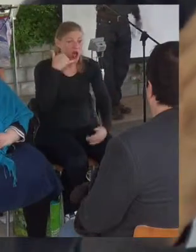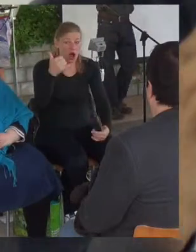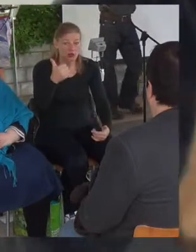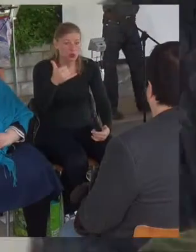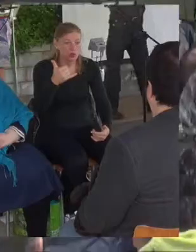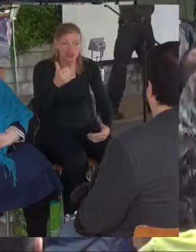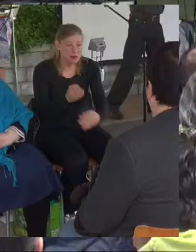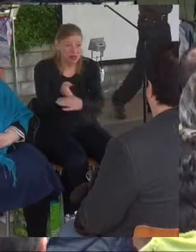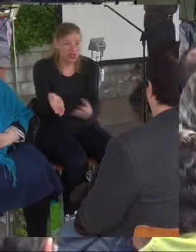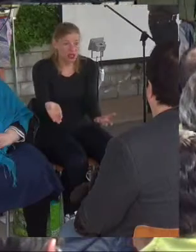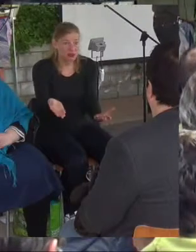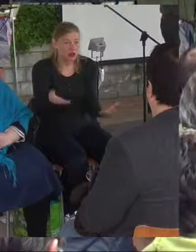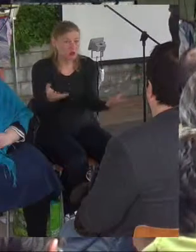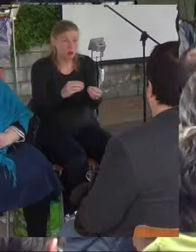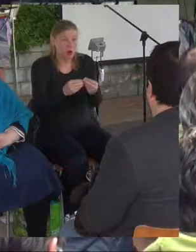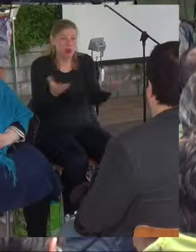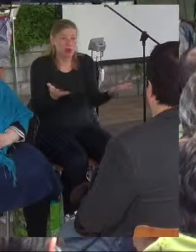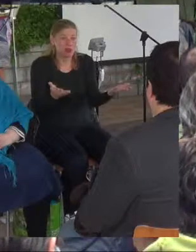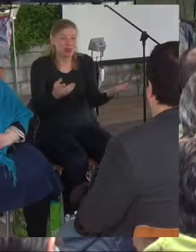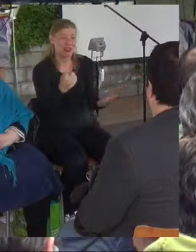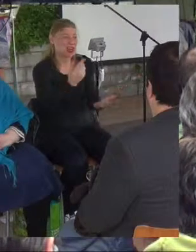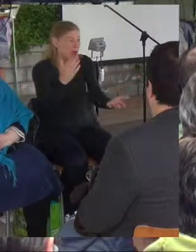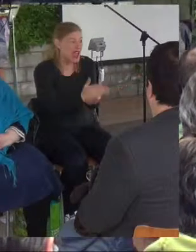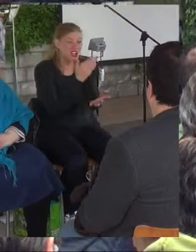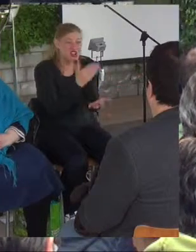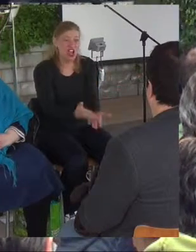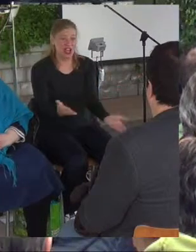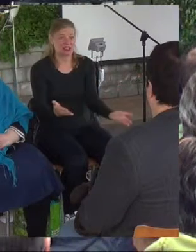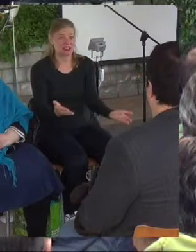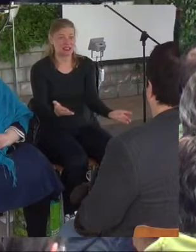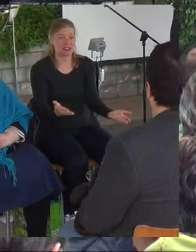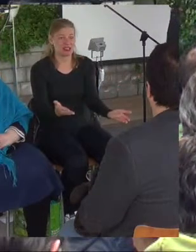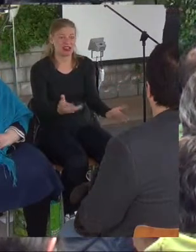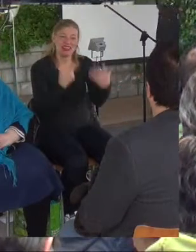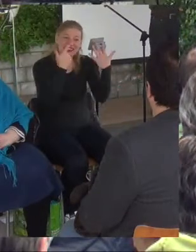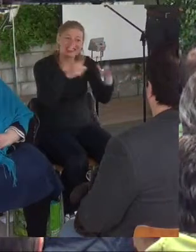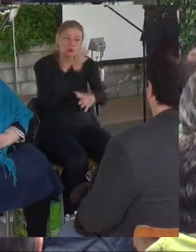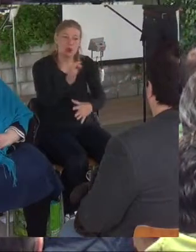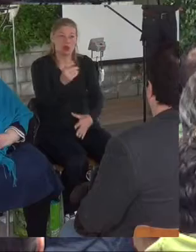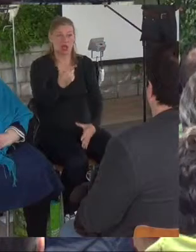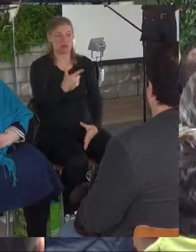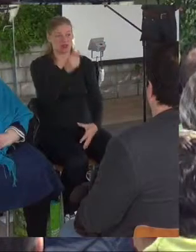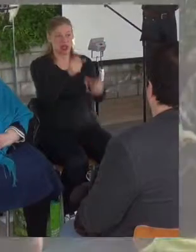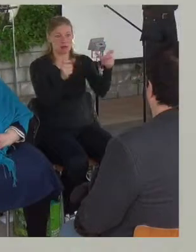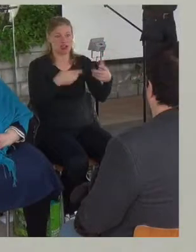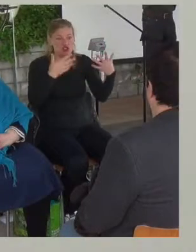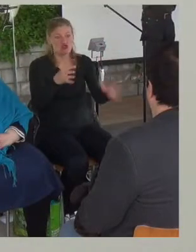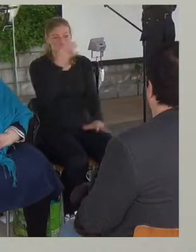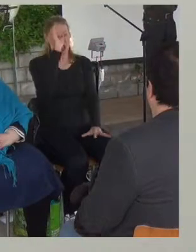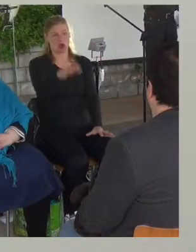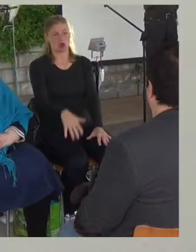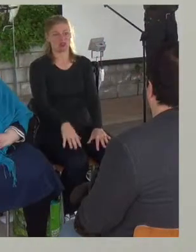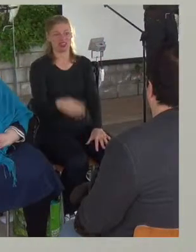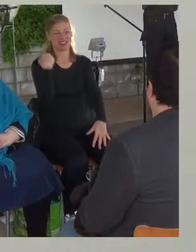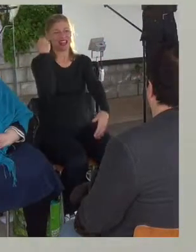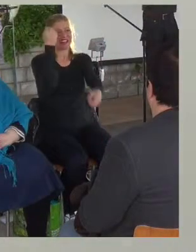das Problem? Entscheidet euch endlich. 70% der Menschen haben schon gekündigt. Seit